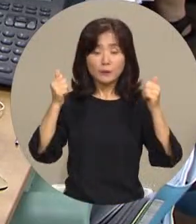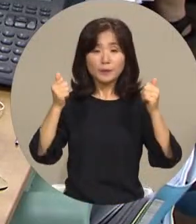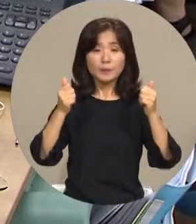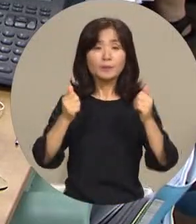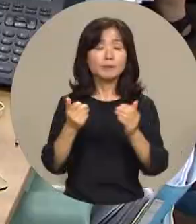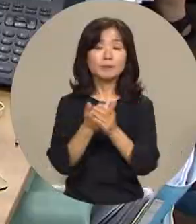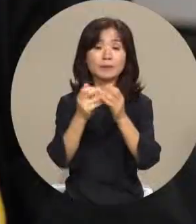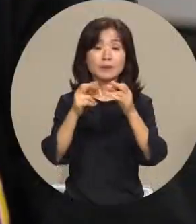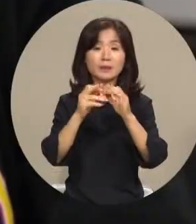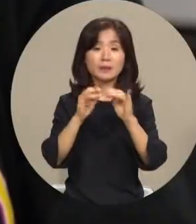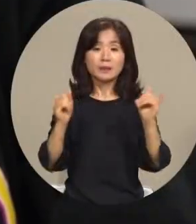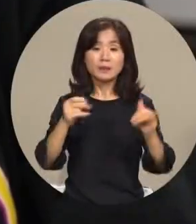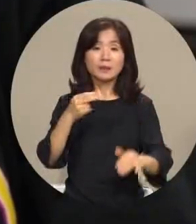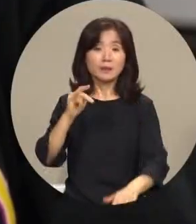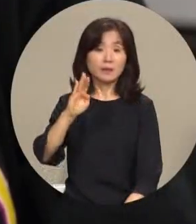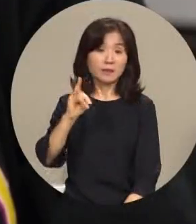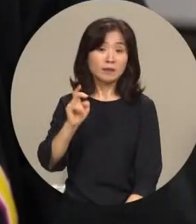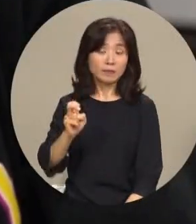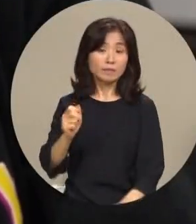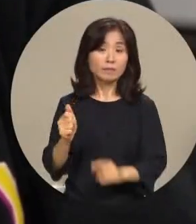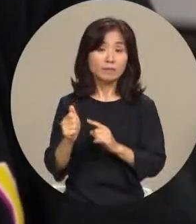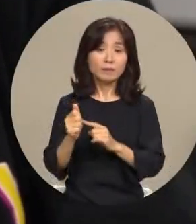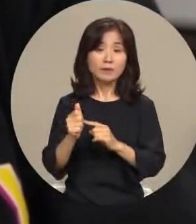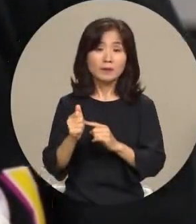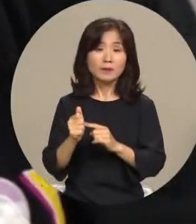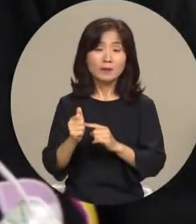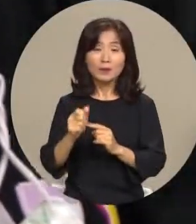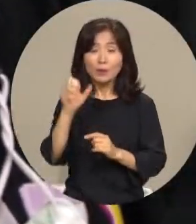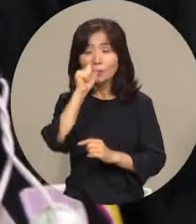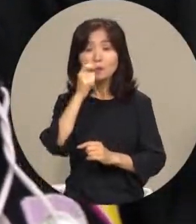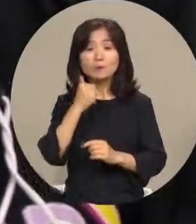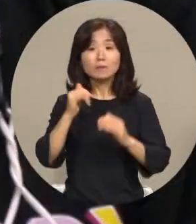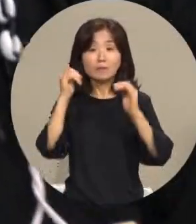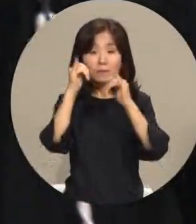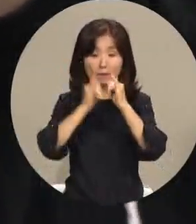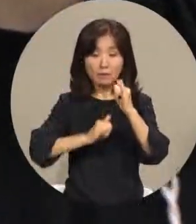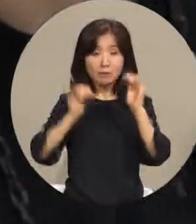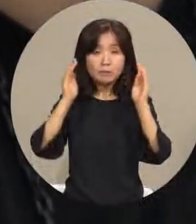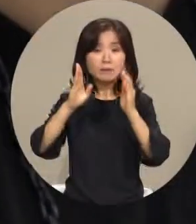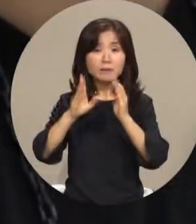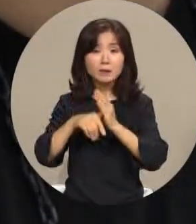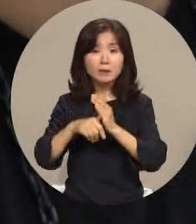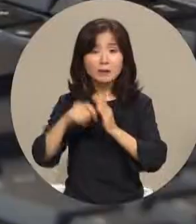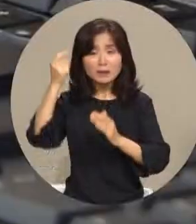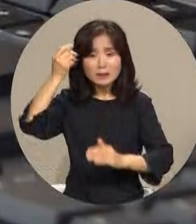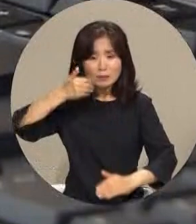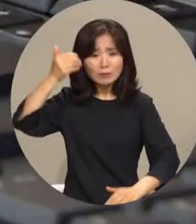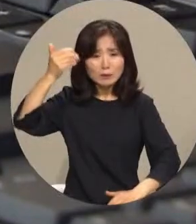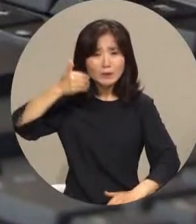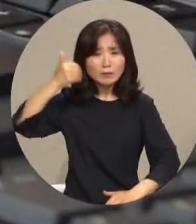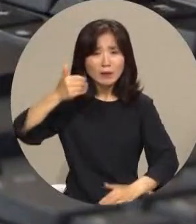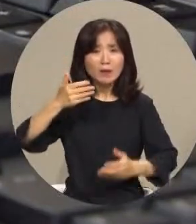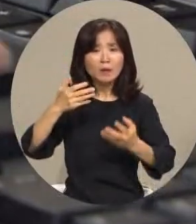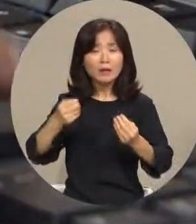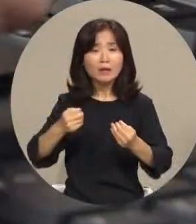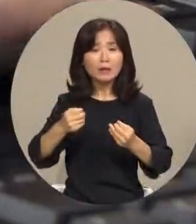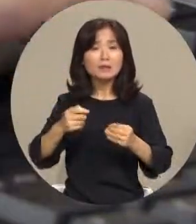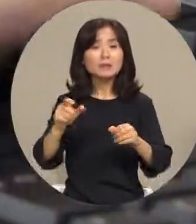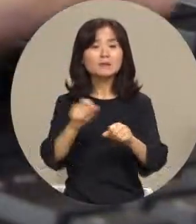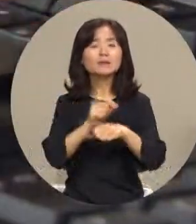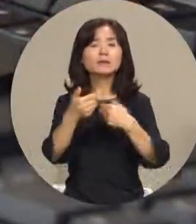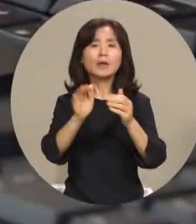졸업한 발달장애인 대범씨 가장 좋아했던 역사 수업에서 질문이 많았다는 이유로 특수학급에 가라는